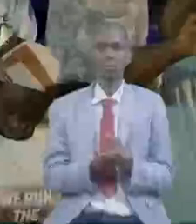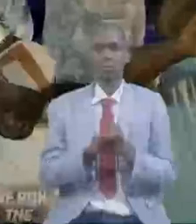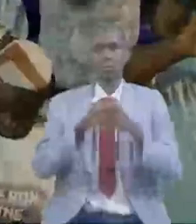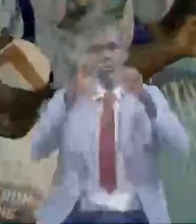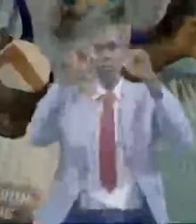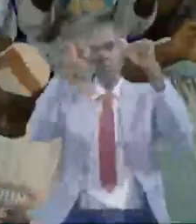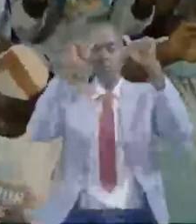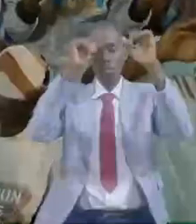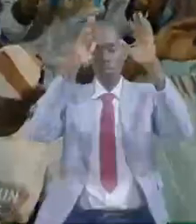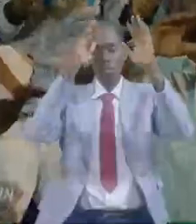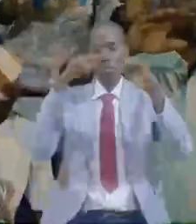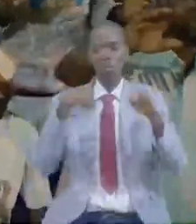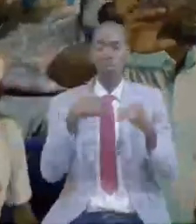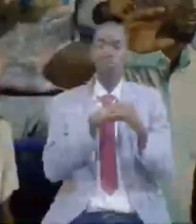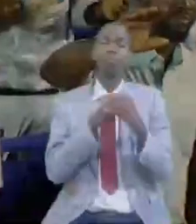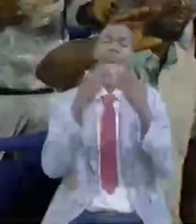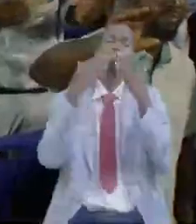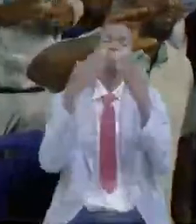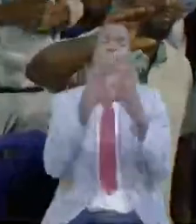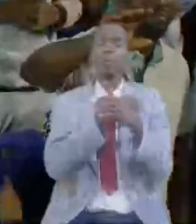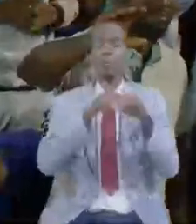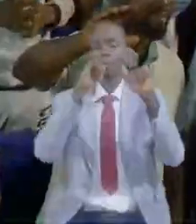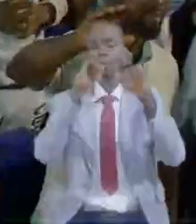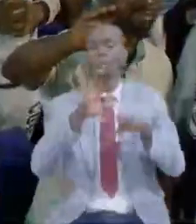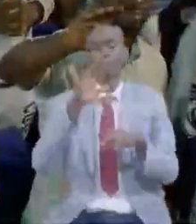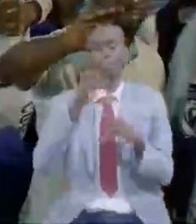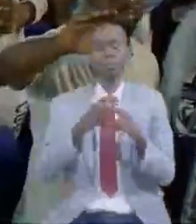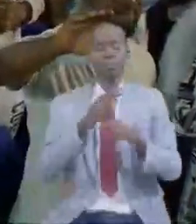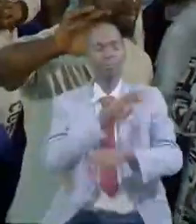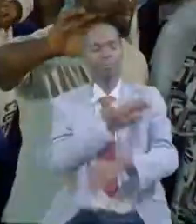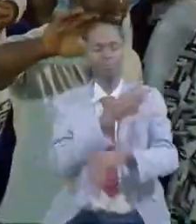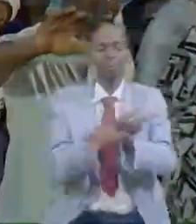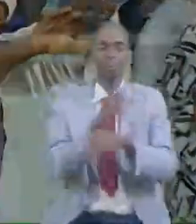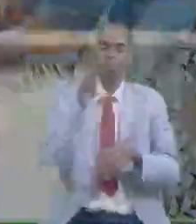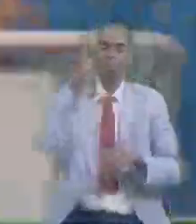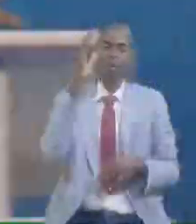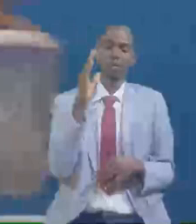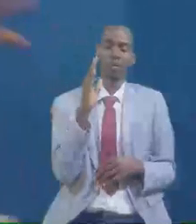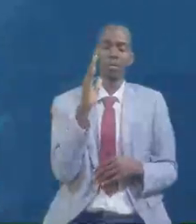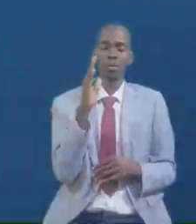Père, nous te remercions et bénissons ton nom, Dieu Tout-Puissant,